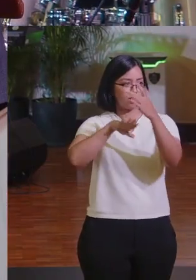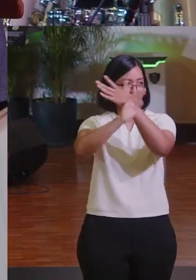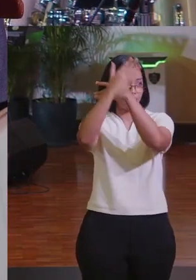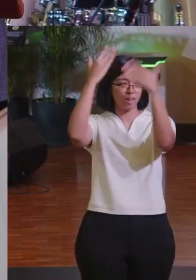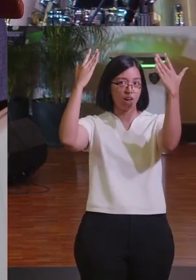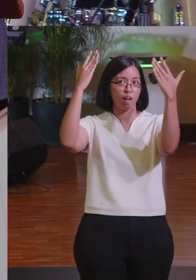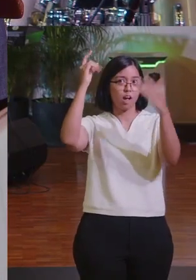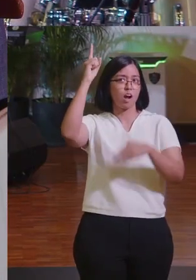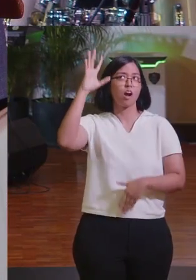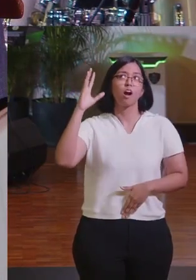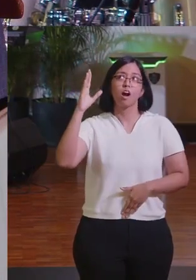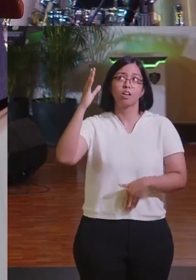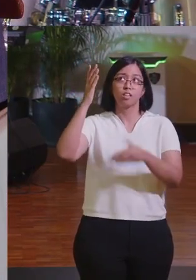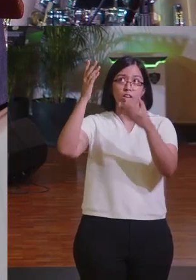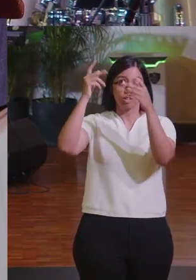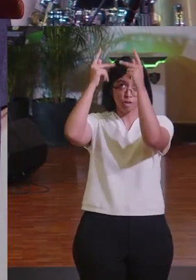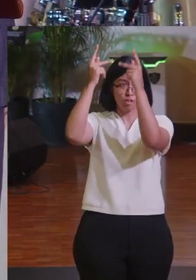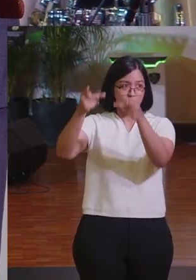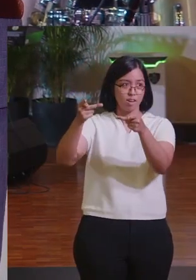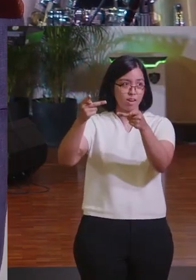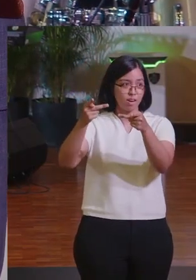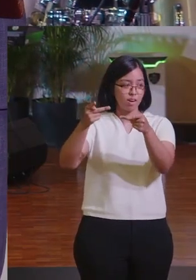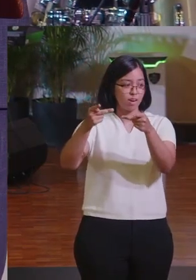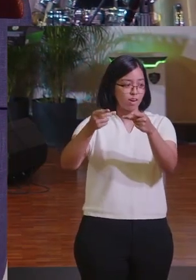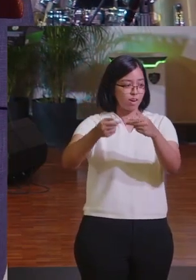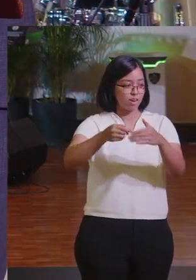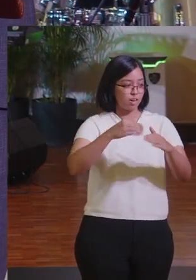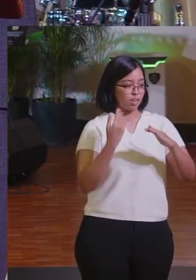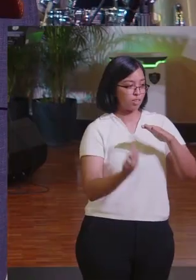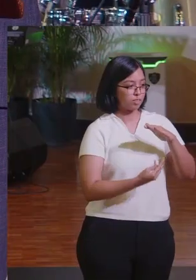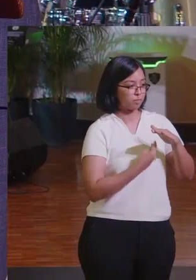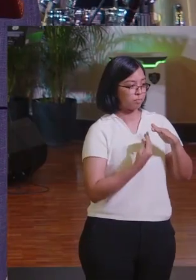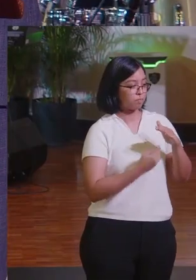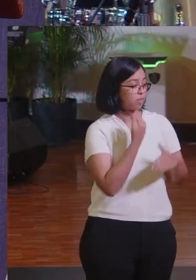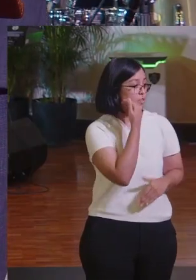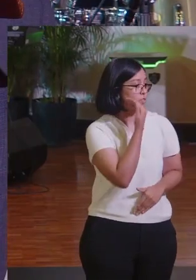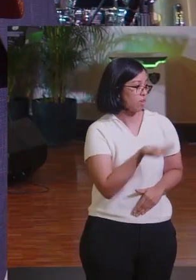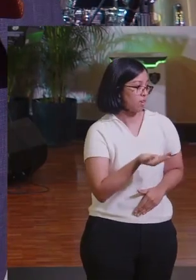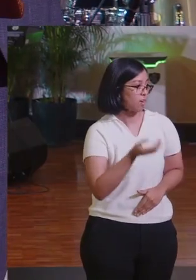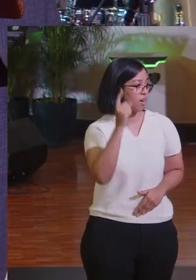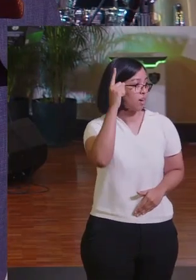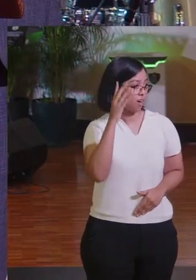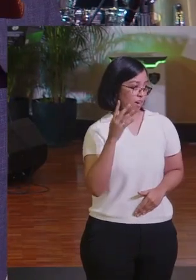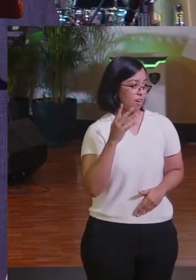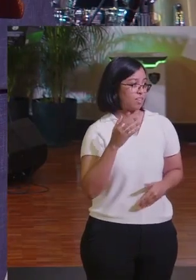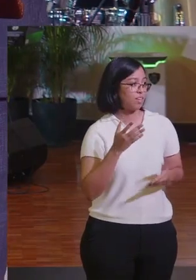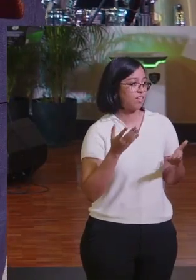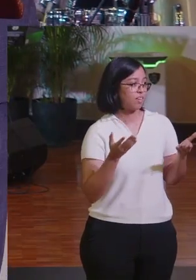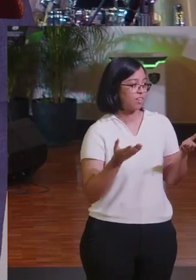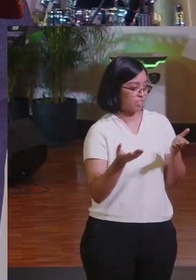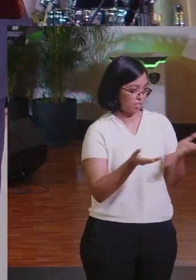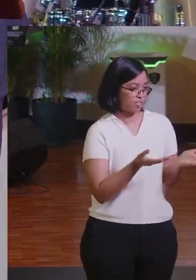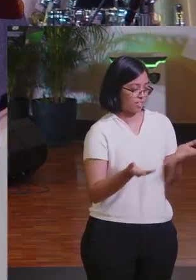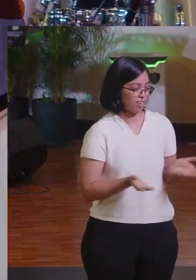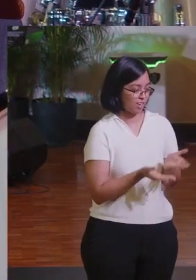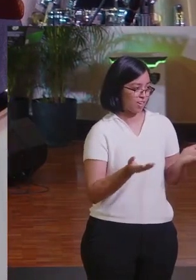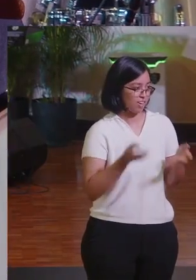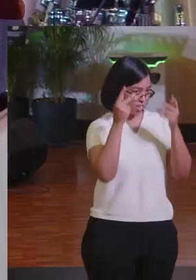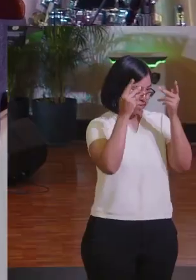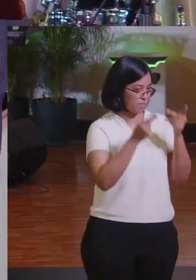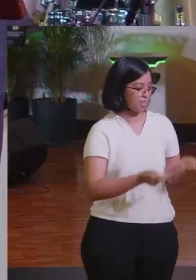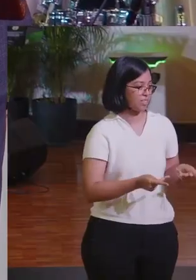naroon ka. Sa daigdig man ng patay, naroon ka rin. Huminlay man